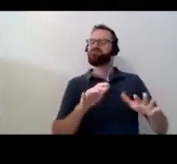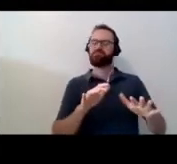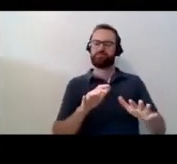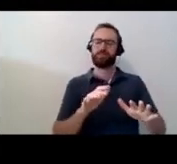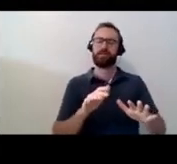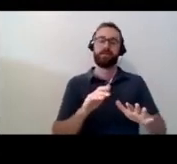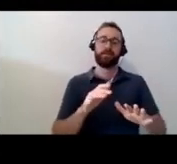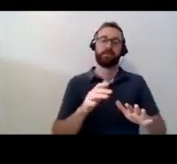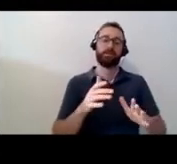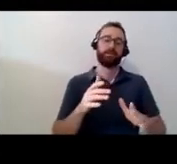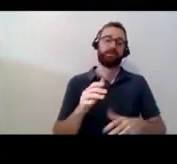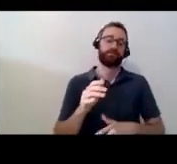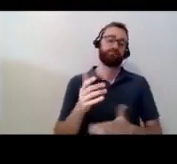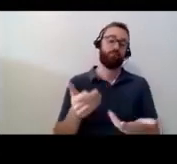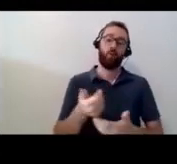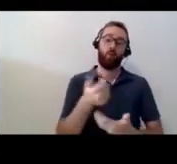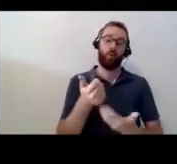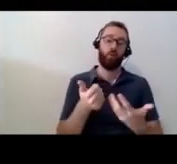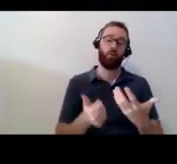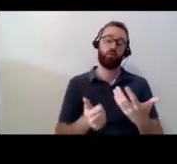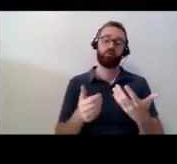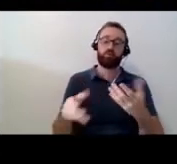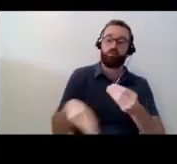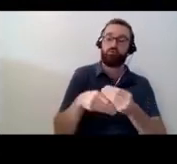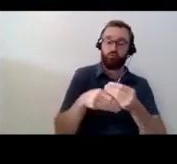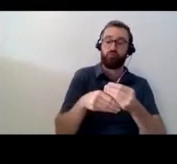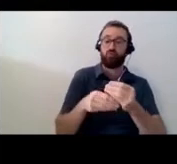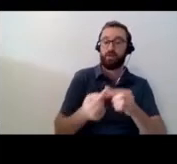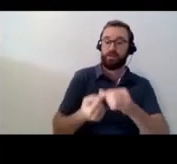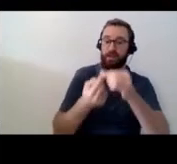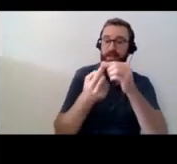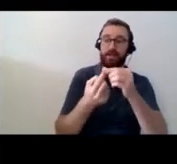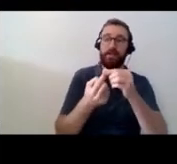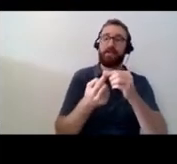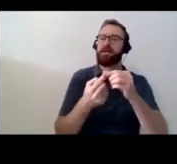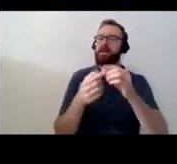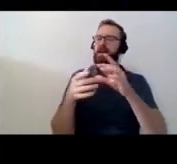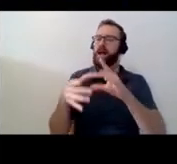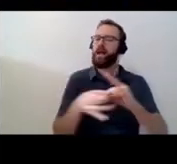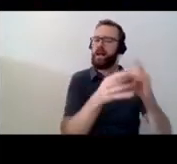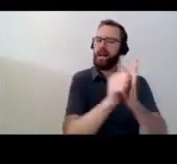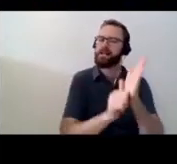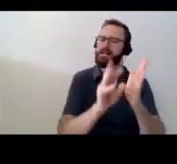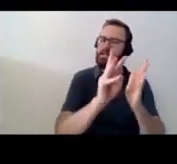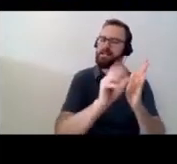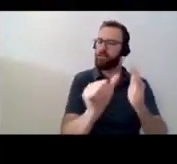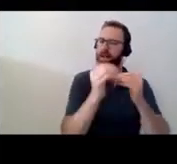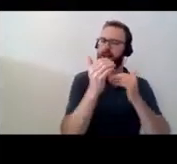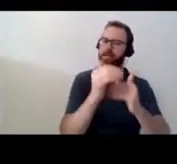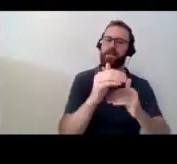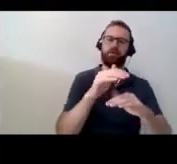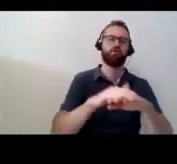tout le moins, il est certain que les autres dispositions ne semblent pas expliquer pourquoi l'article 6 devrait se limiter seulement à